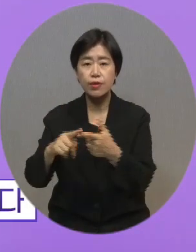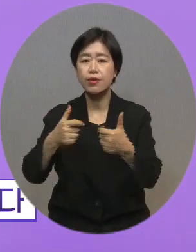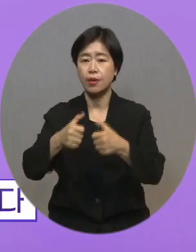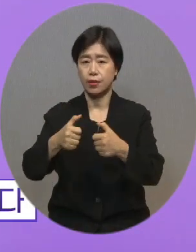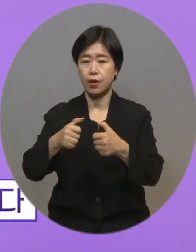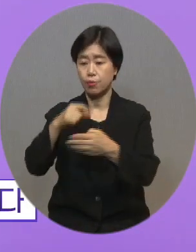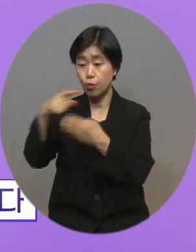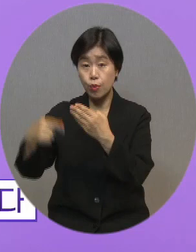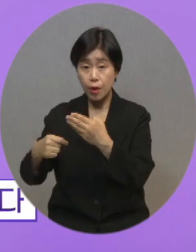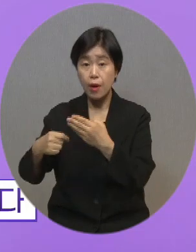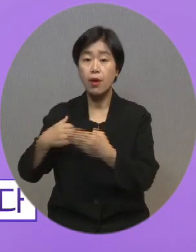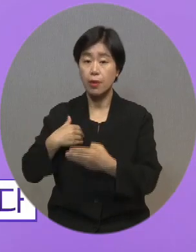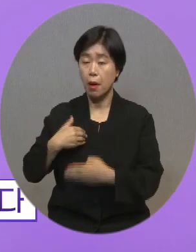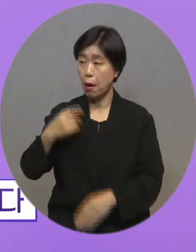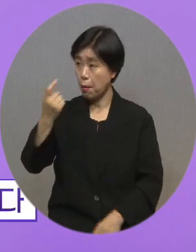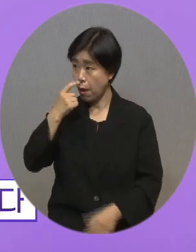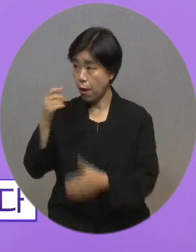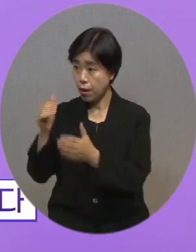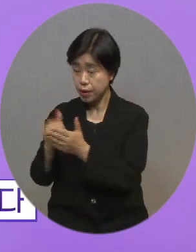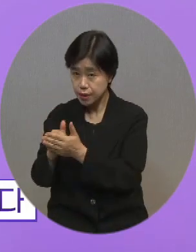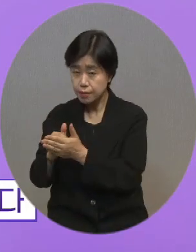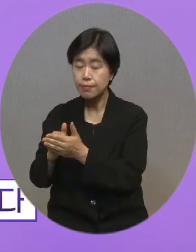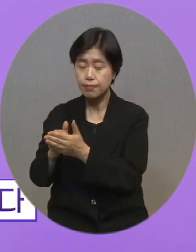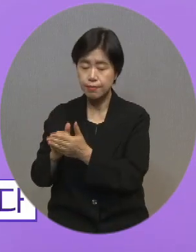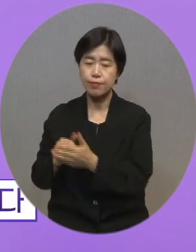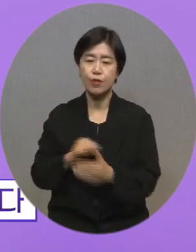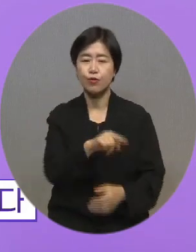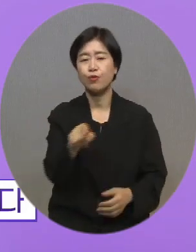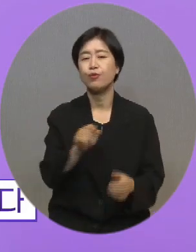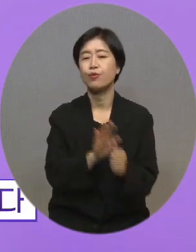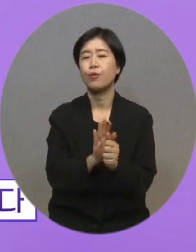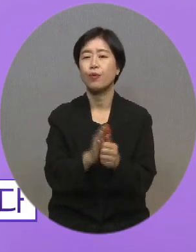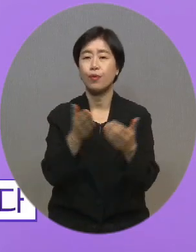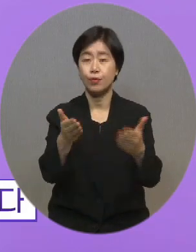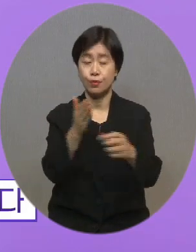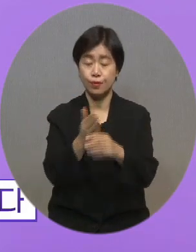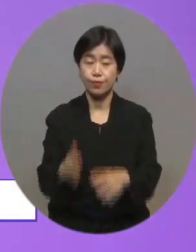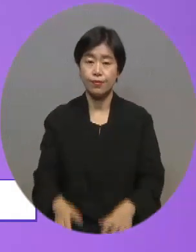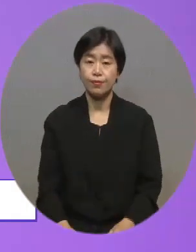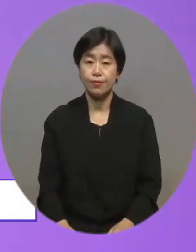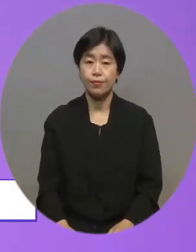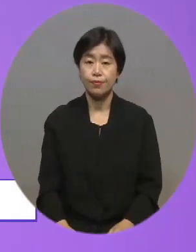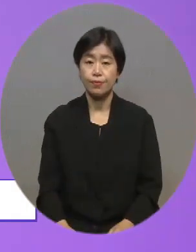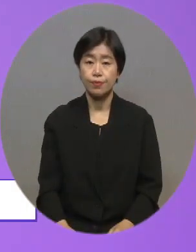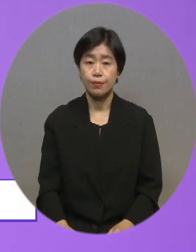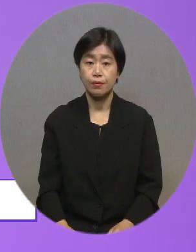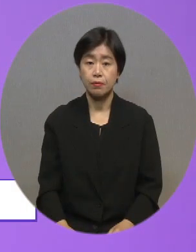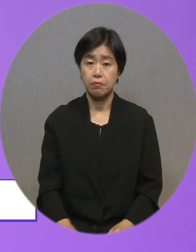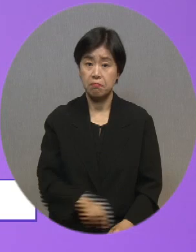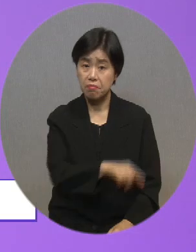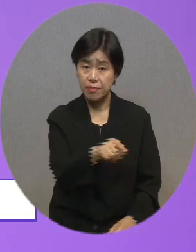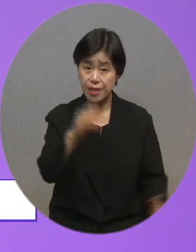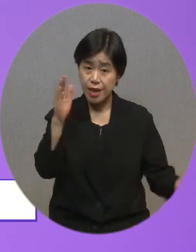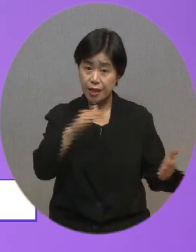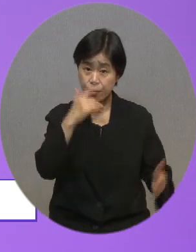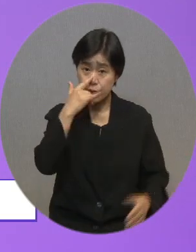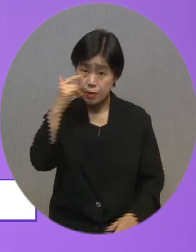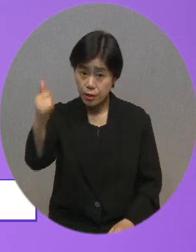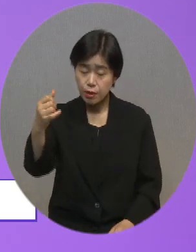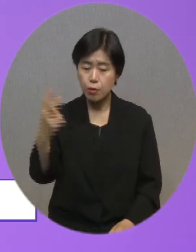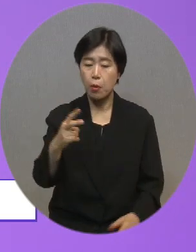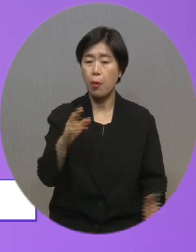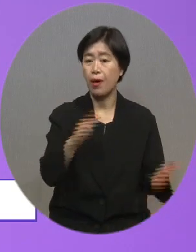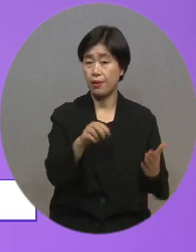계속해서 멘토링 활동과 그다음에 그 진로 상담 활동들을 계속하고 있습니다. 부모님들도 그렇고 학생들도